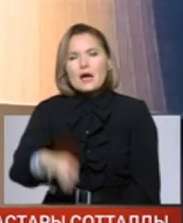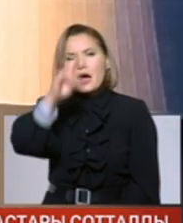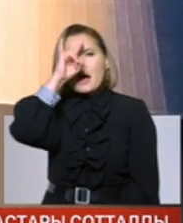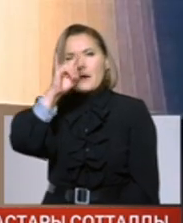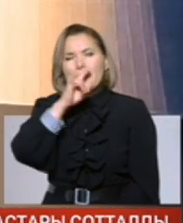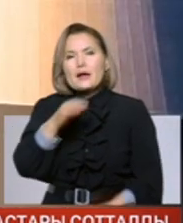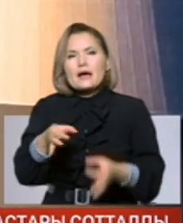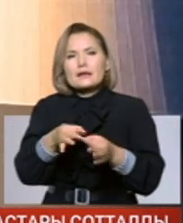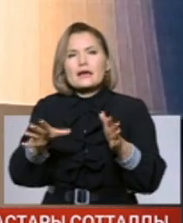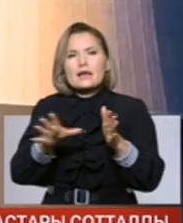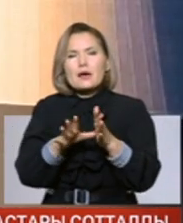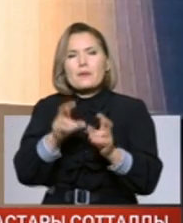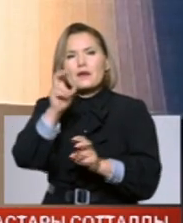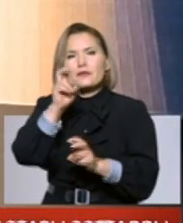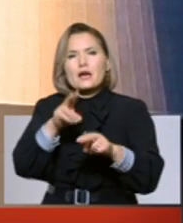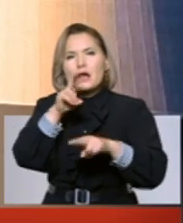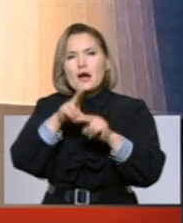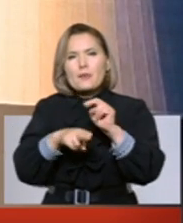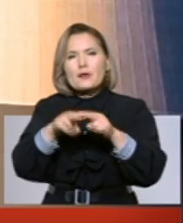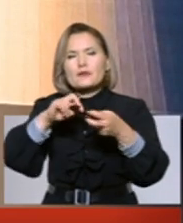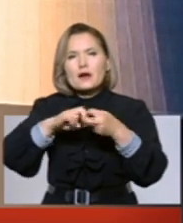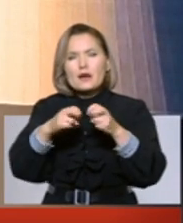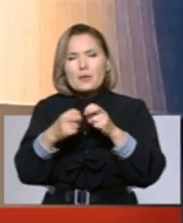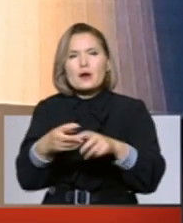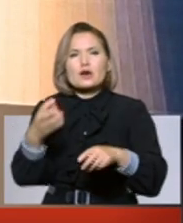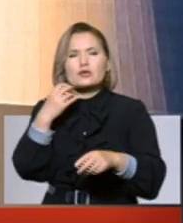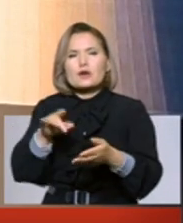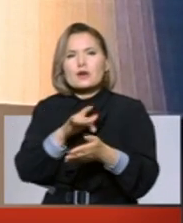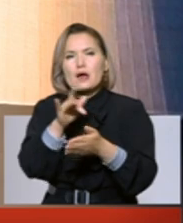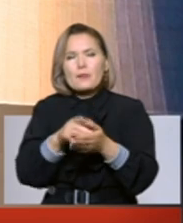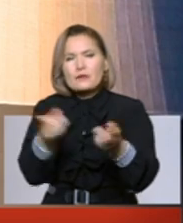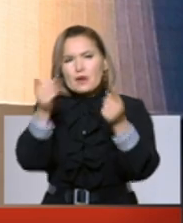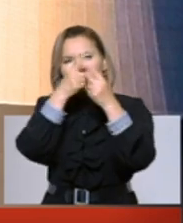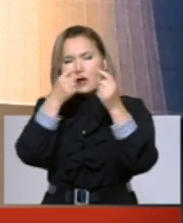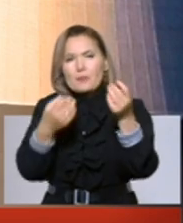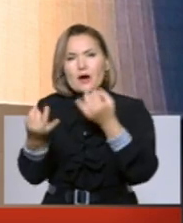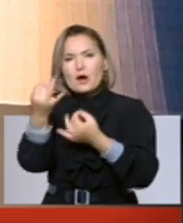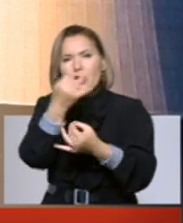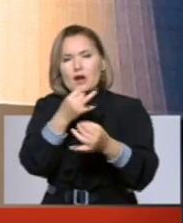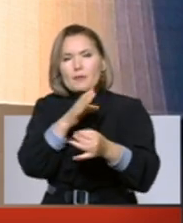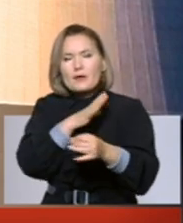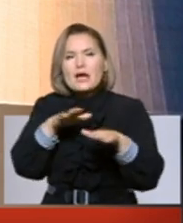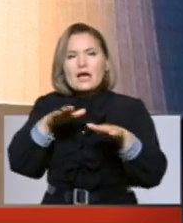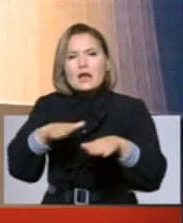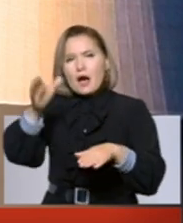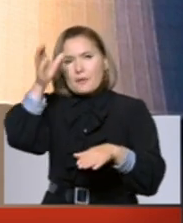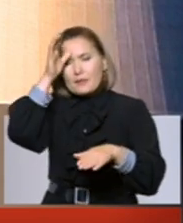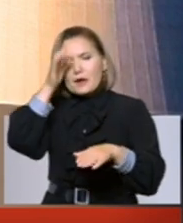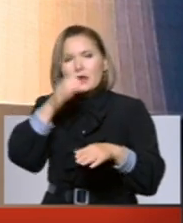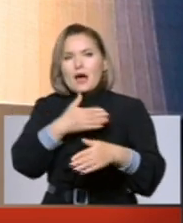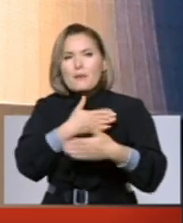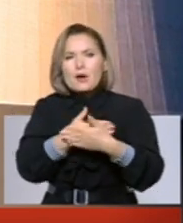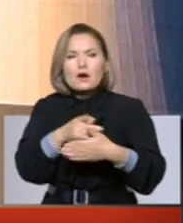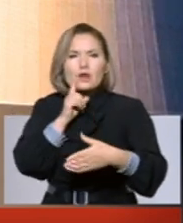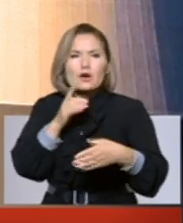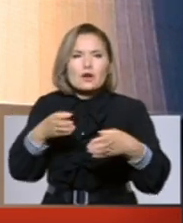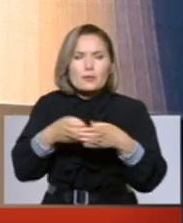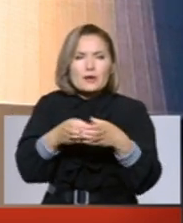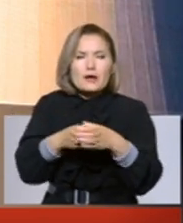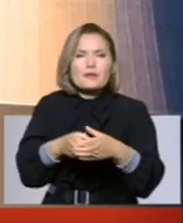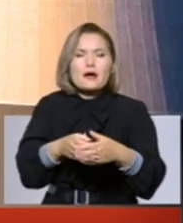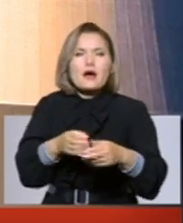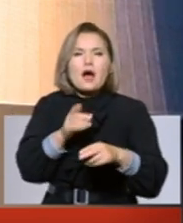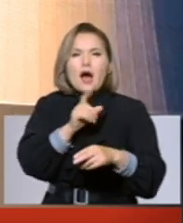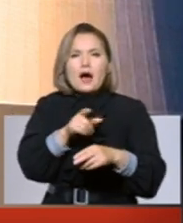Елімізде атом электр станциясын салу мәселесі бойынша Қызылордада жария талқылау өтті. Оған жергілікті ғалымдар, қоғамдық кеңес мүшелері,